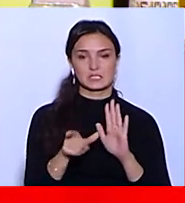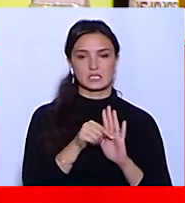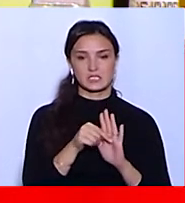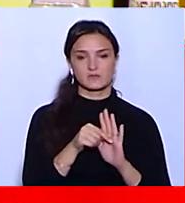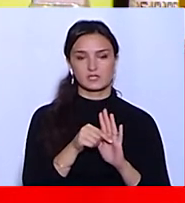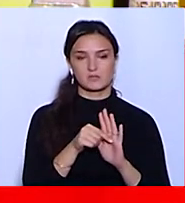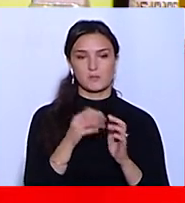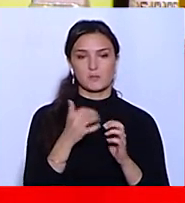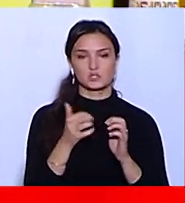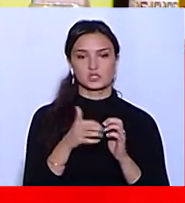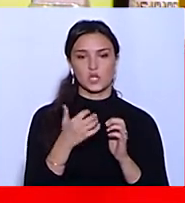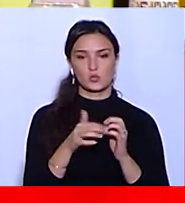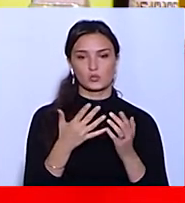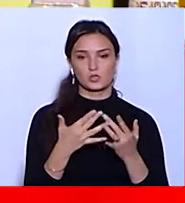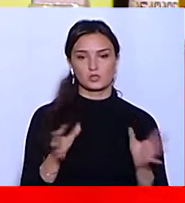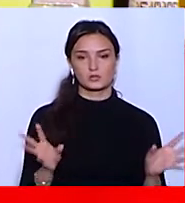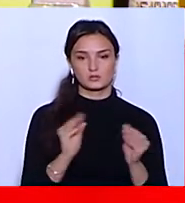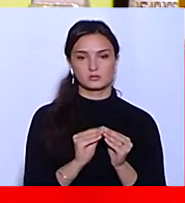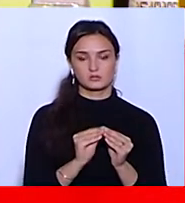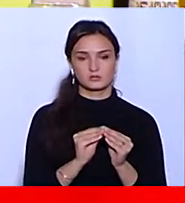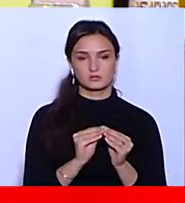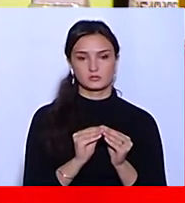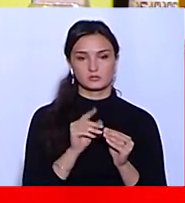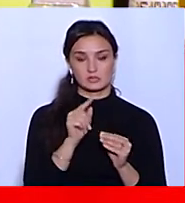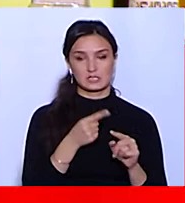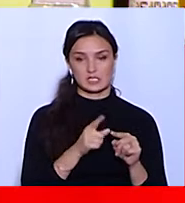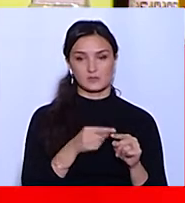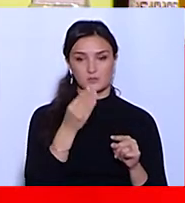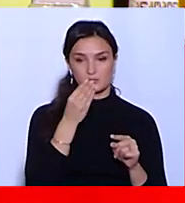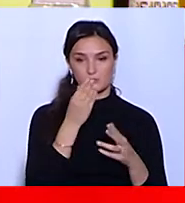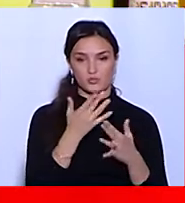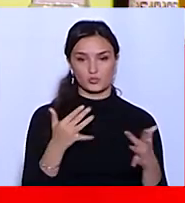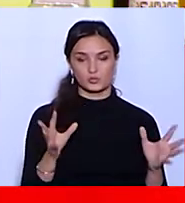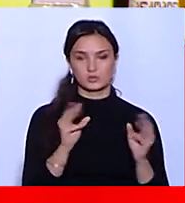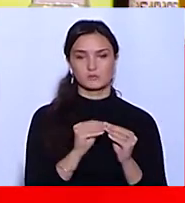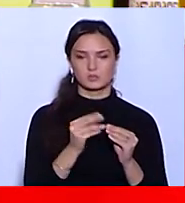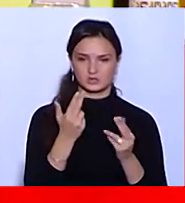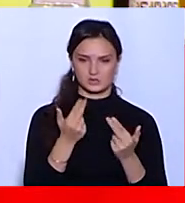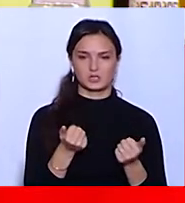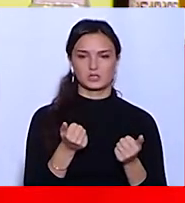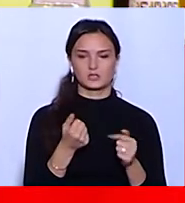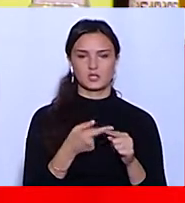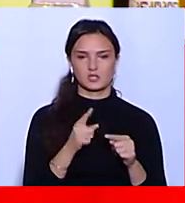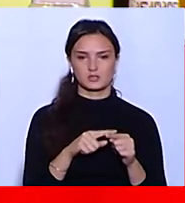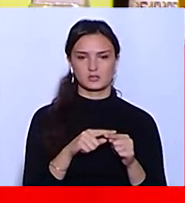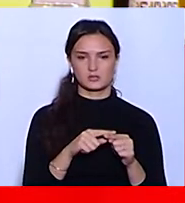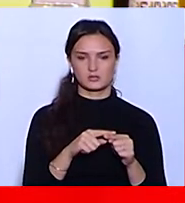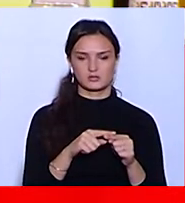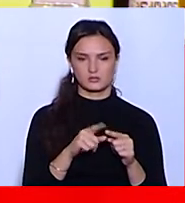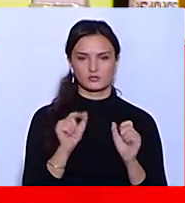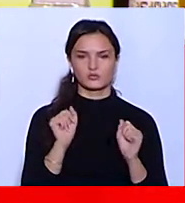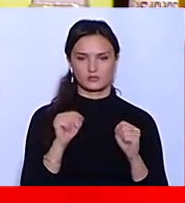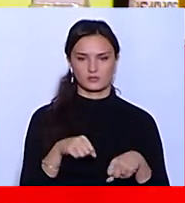აუცილებლობაზე ბოსტნეულთან. აი ასეთი კომბინაცია, აი ამ ტიპის პროდუქტებთან კომბინაცია, რა თქმა უნდა, ჩვენ